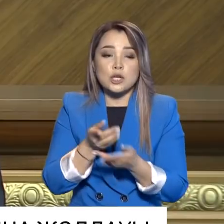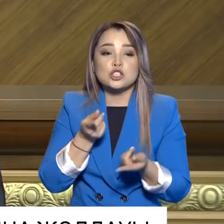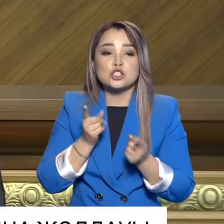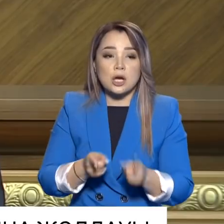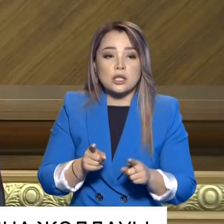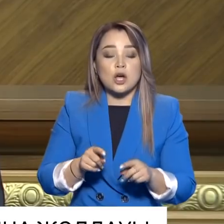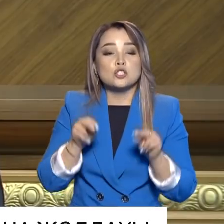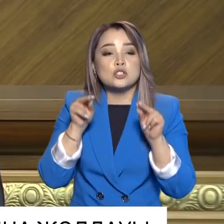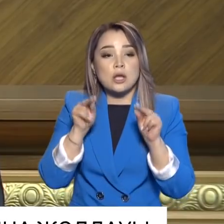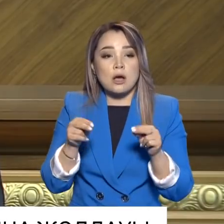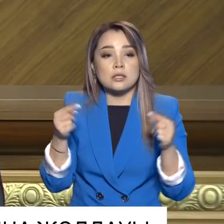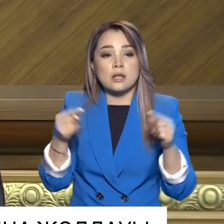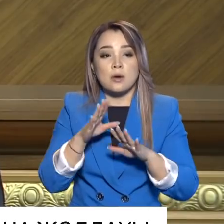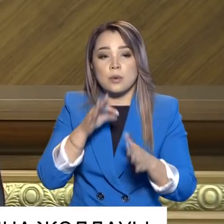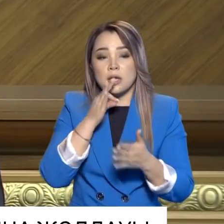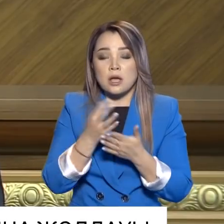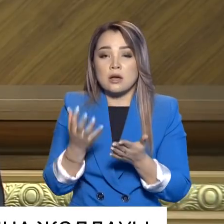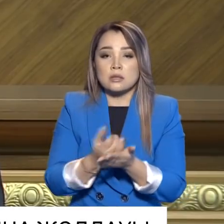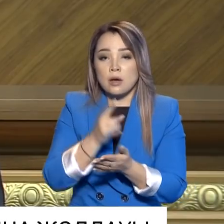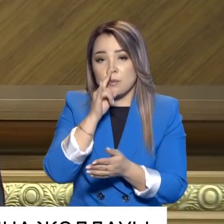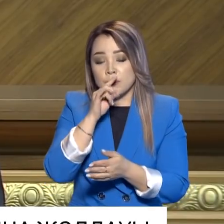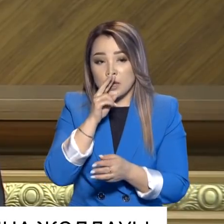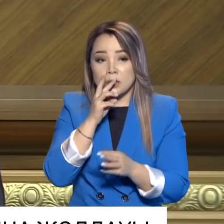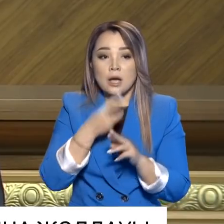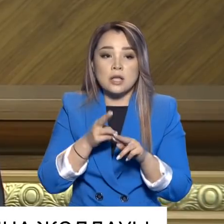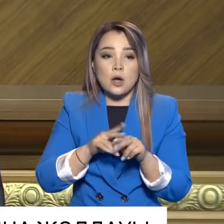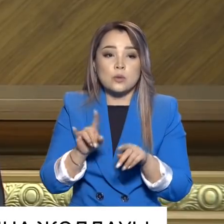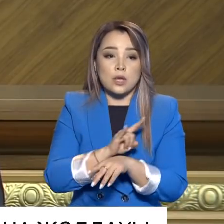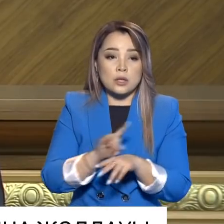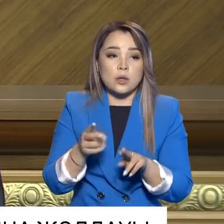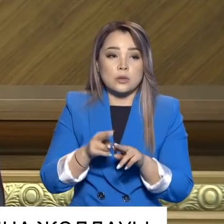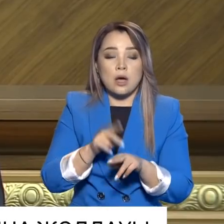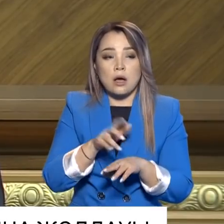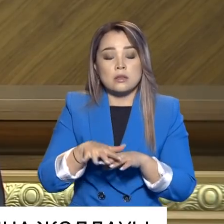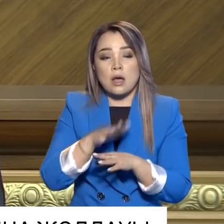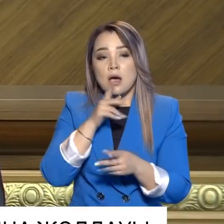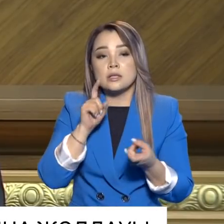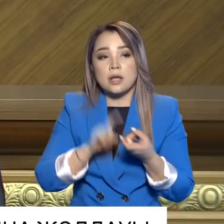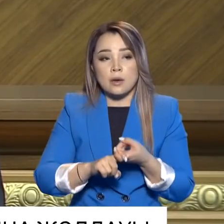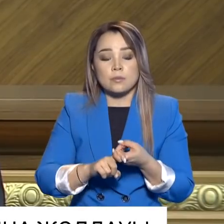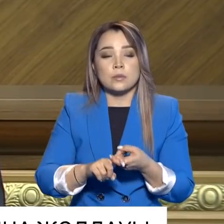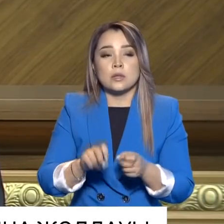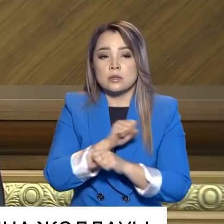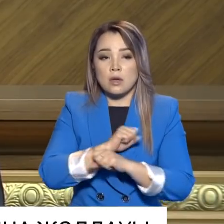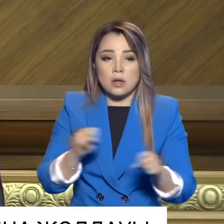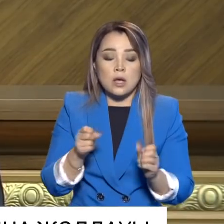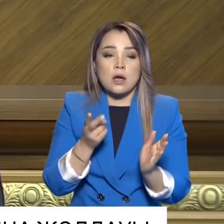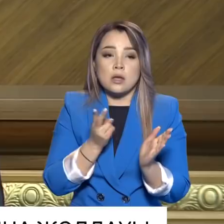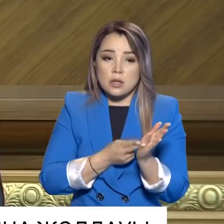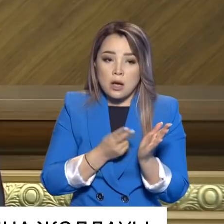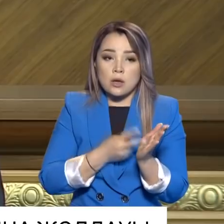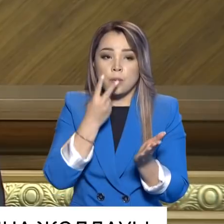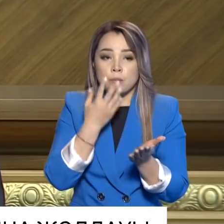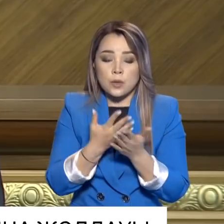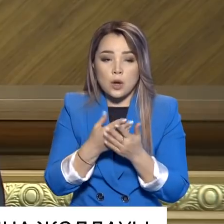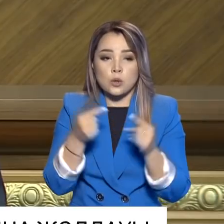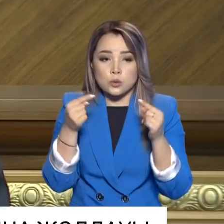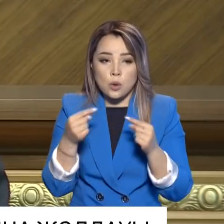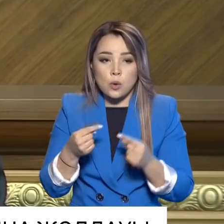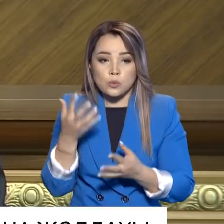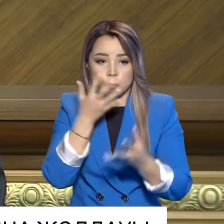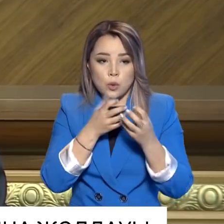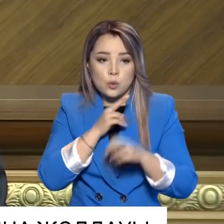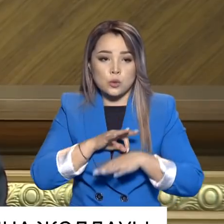шындыққа еш жанаспайтын жалған табыстарға масаттанып отыратын заман келмеске кетті. Халыққа